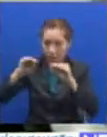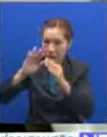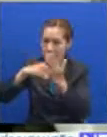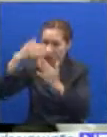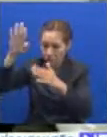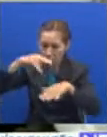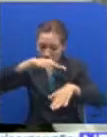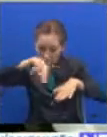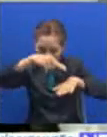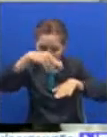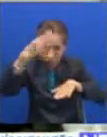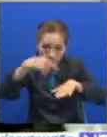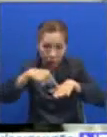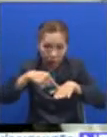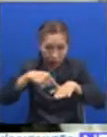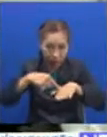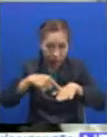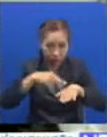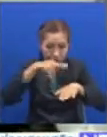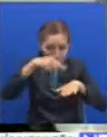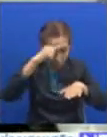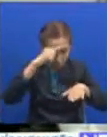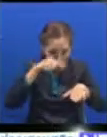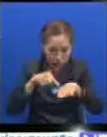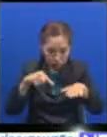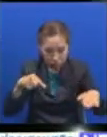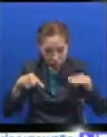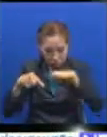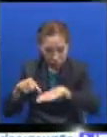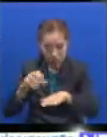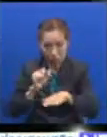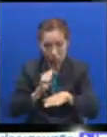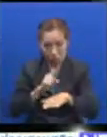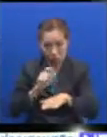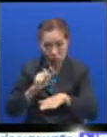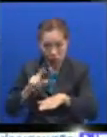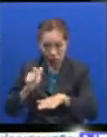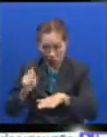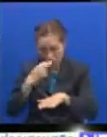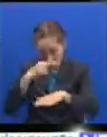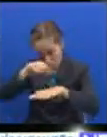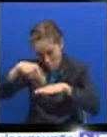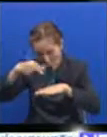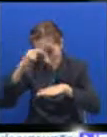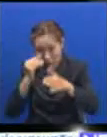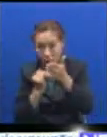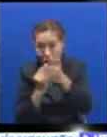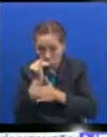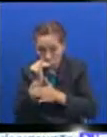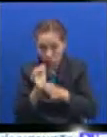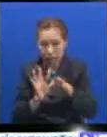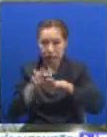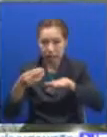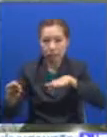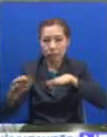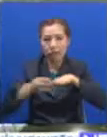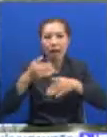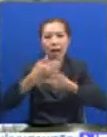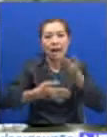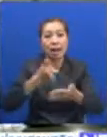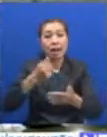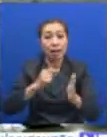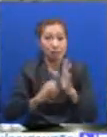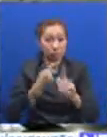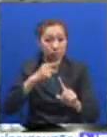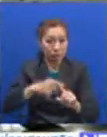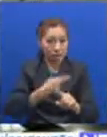และยังส่งมายังสสอเพื่อตรวจสอบความถูกต้องก่อนที่จะออกสติกเกอร์ให้กับผู้จำหน่ายโดยตั้งแต่เดือนกุม